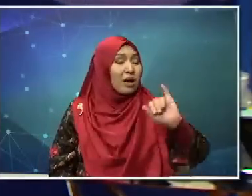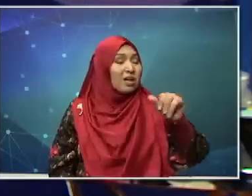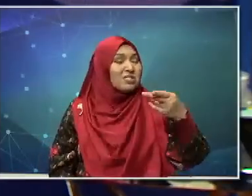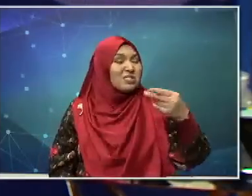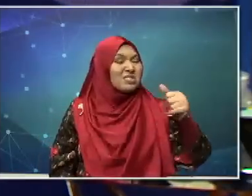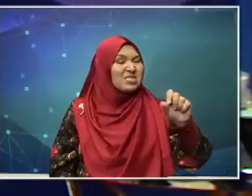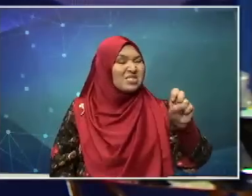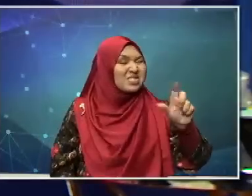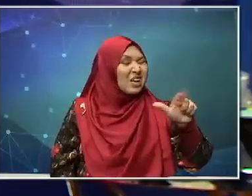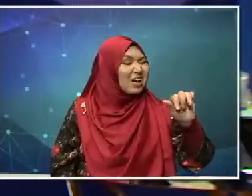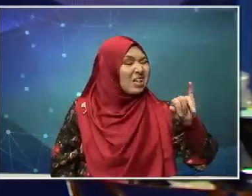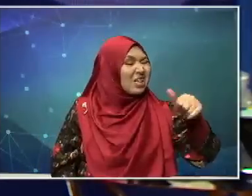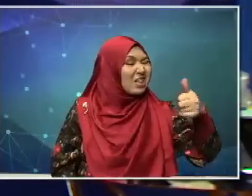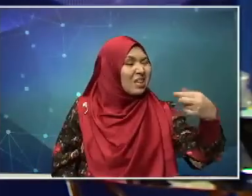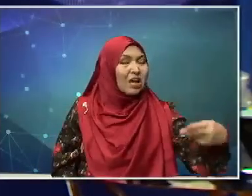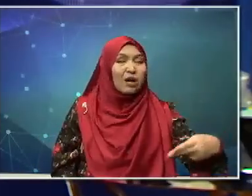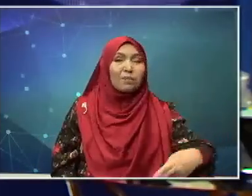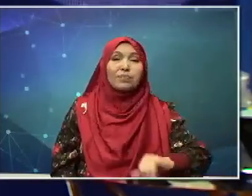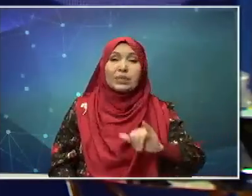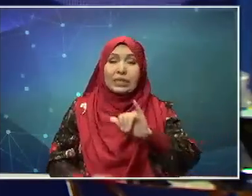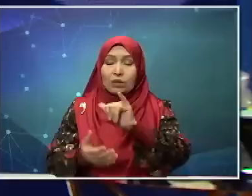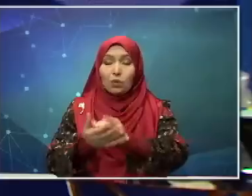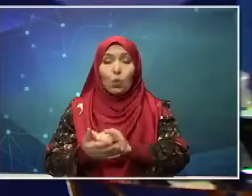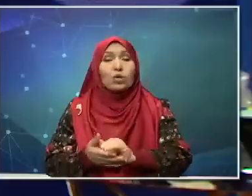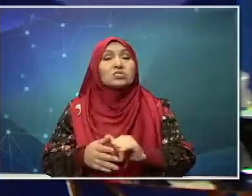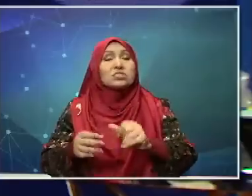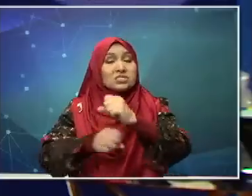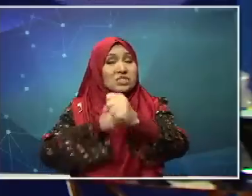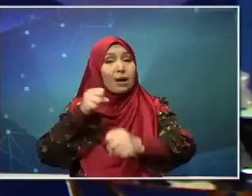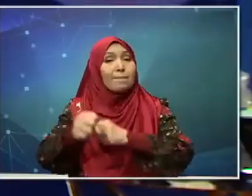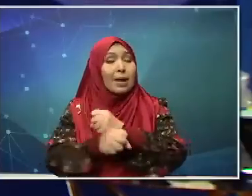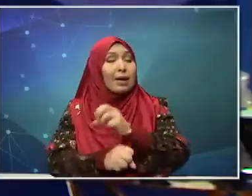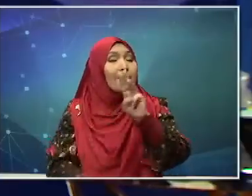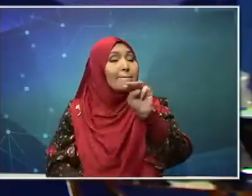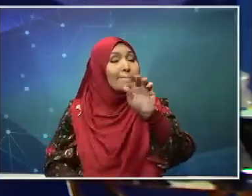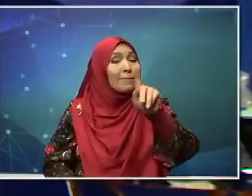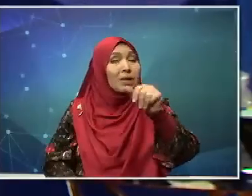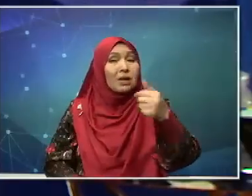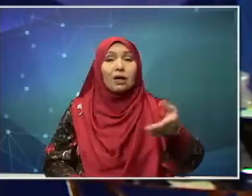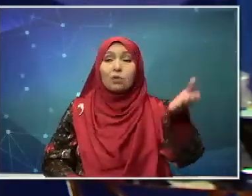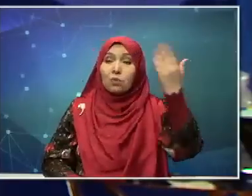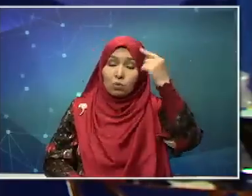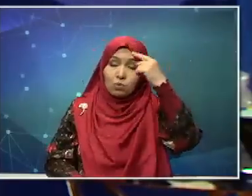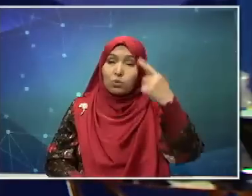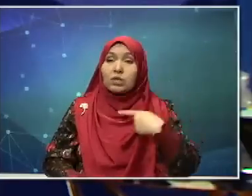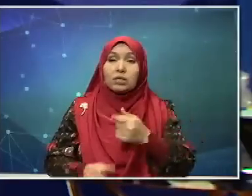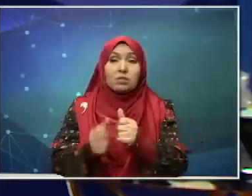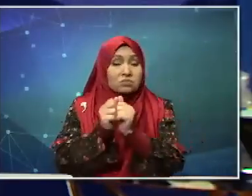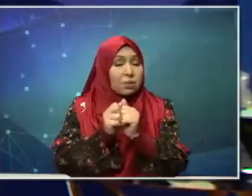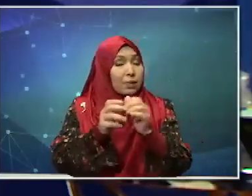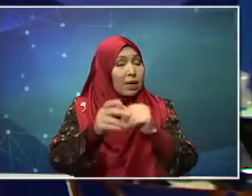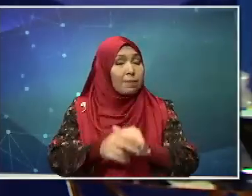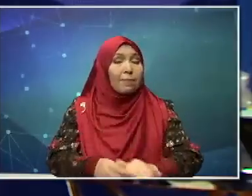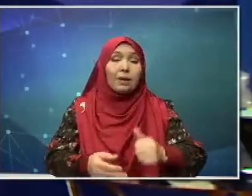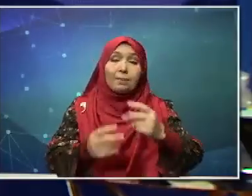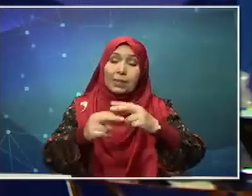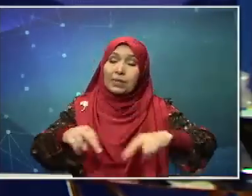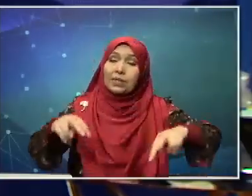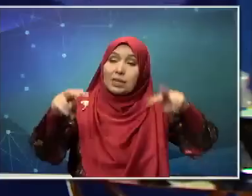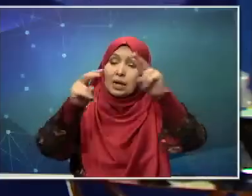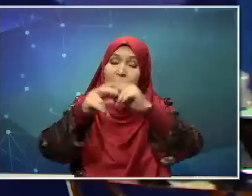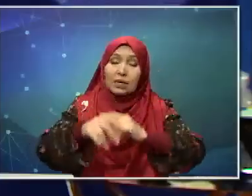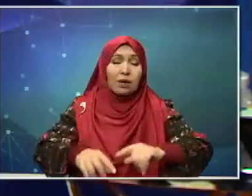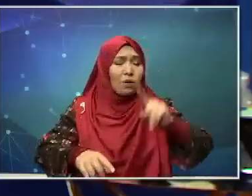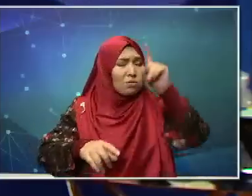musyrik musrifah jahiliyah pada zamannya Makiyah itu teman Mekkah untuk kita sama-sama dapat menghargai betapa Allah memberikan yang terbaik